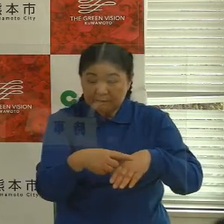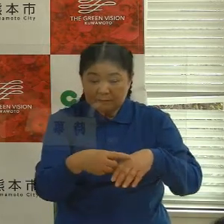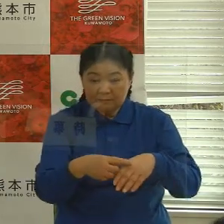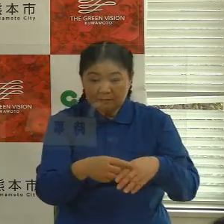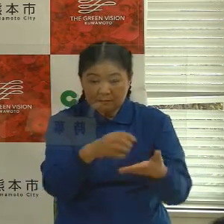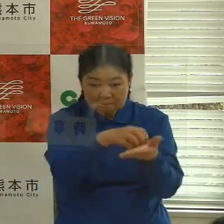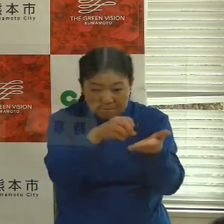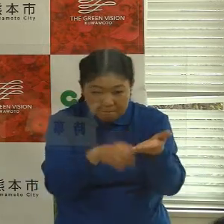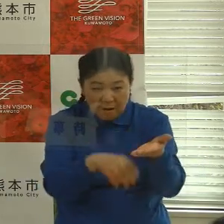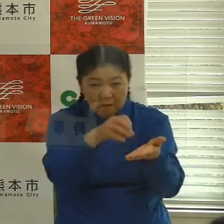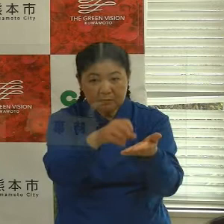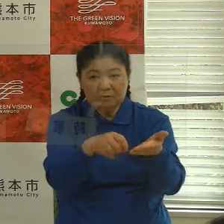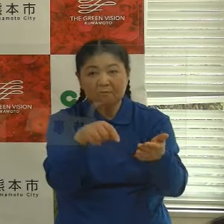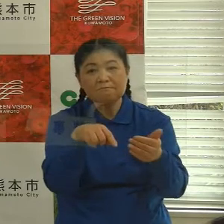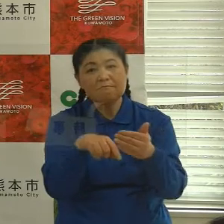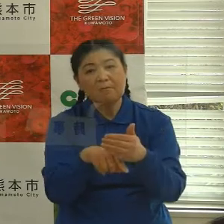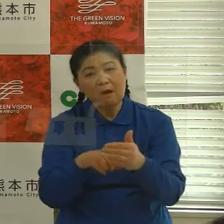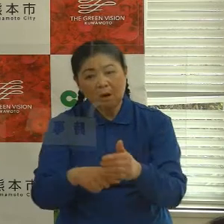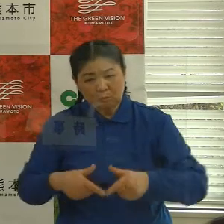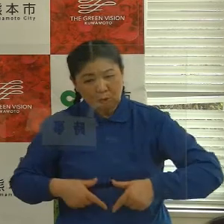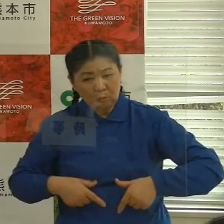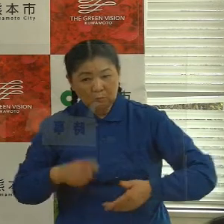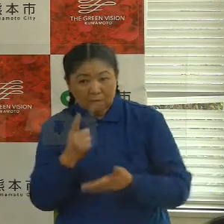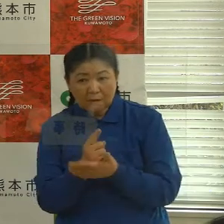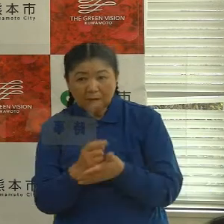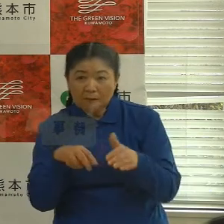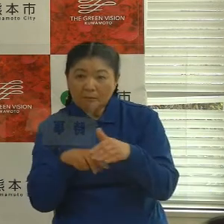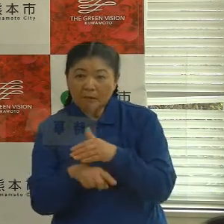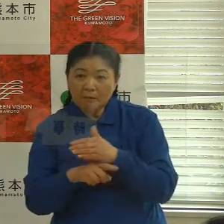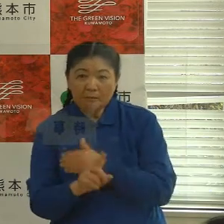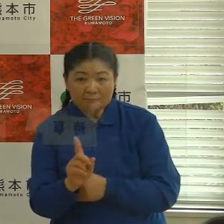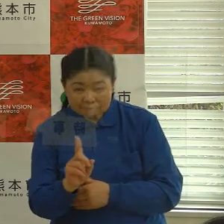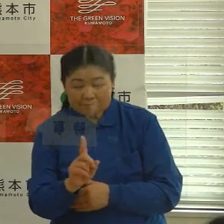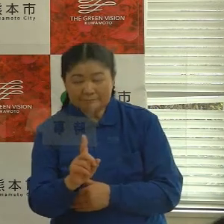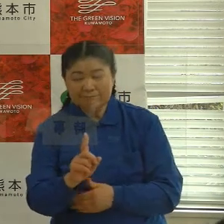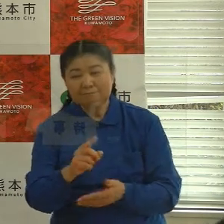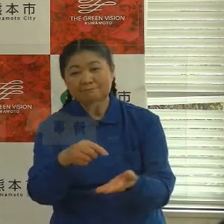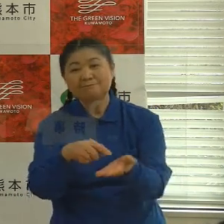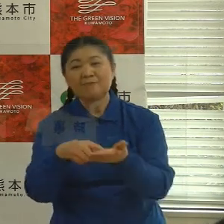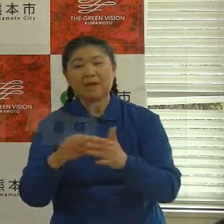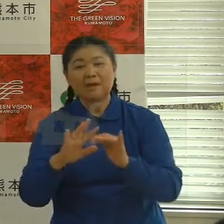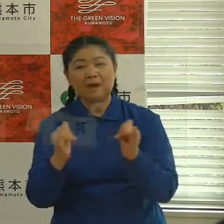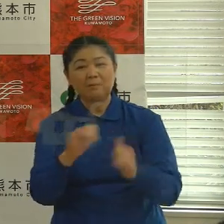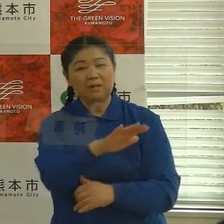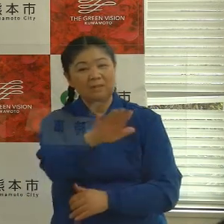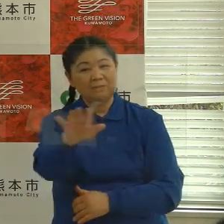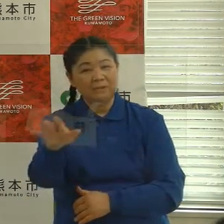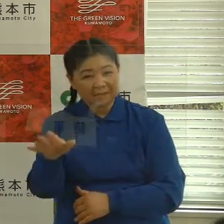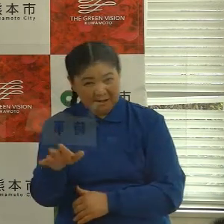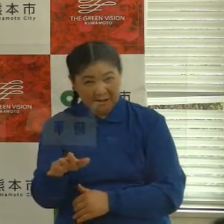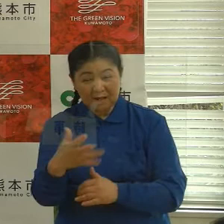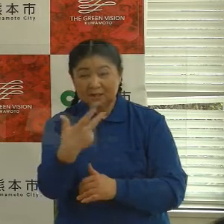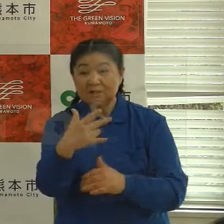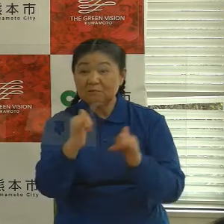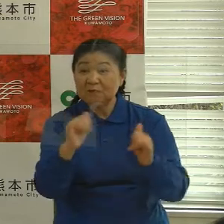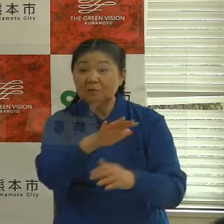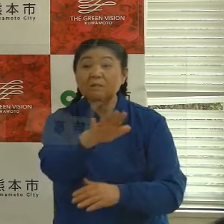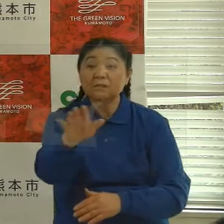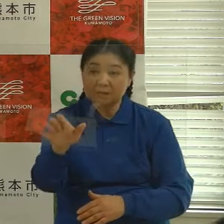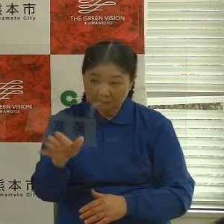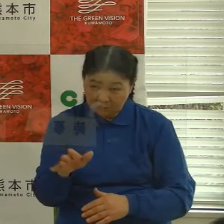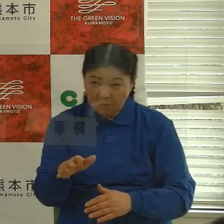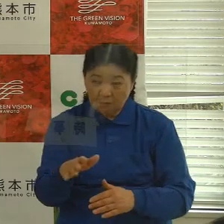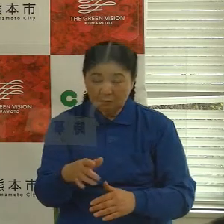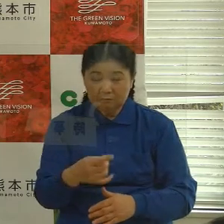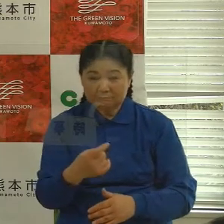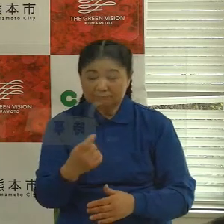解除する中でどうして熊本だけがということはおそらく県民の皆さん市民の皆さんにもですね、いろいろな